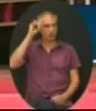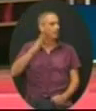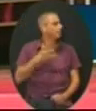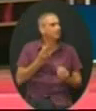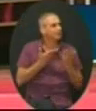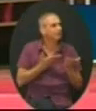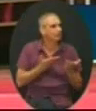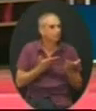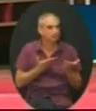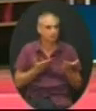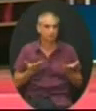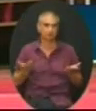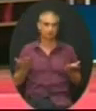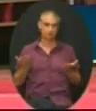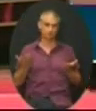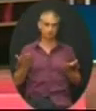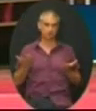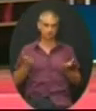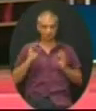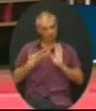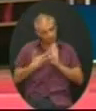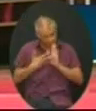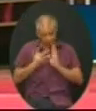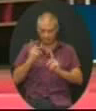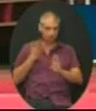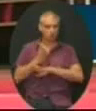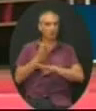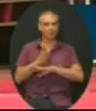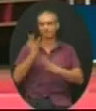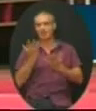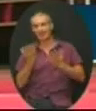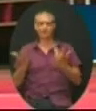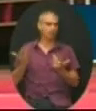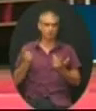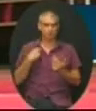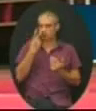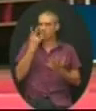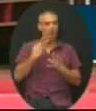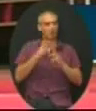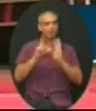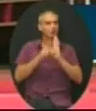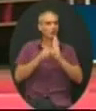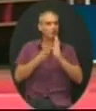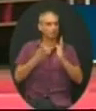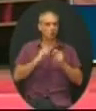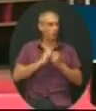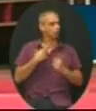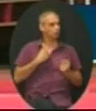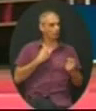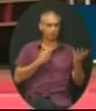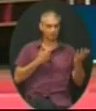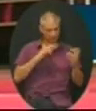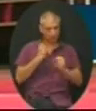הדברים האלה? על הבדיקה של מי שנכנס ואיך נכנס ומה, לא רק באמצעים טכנולוגיים או שבת, גם צריך